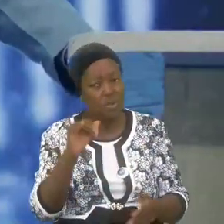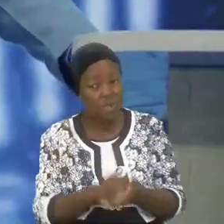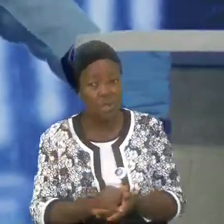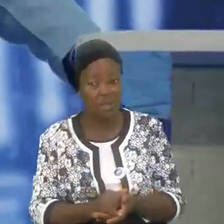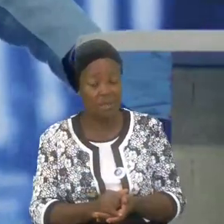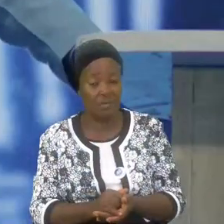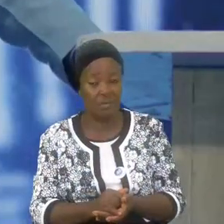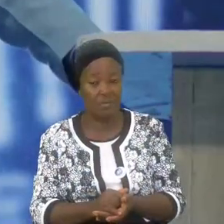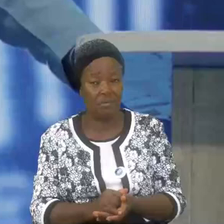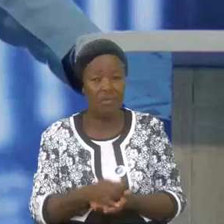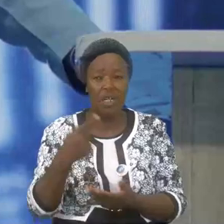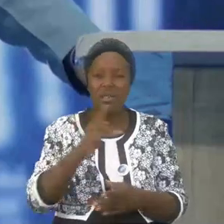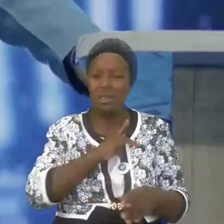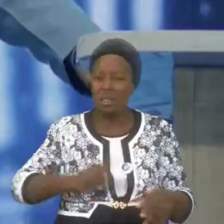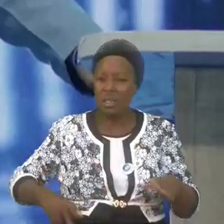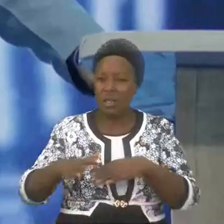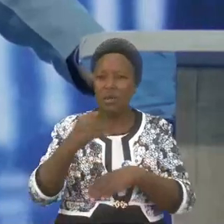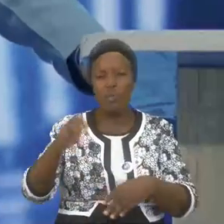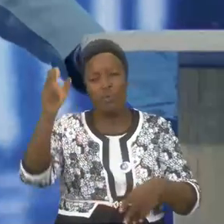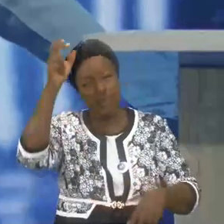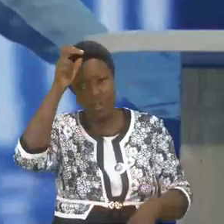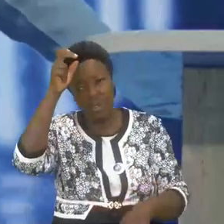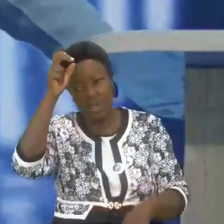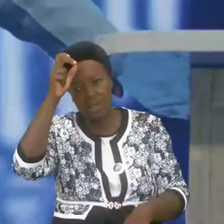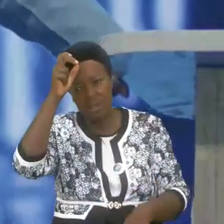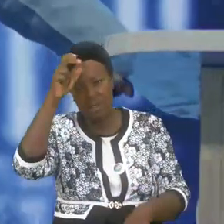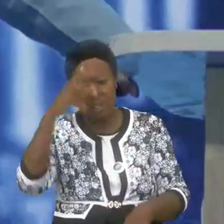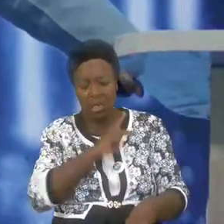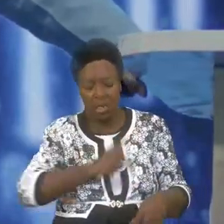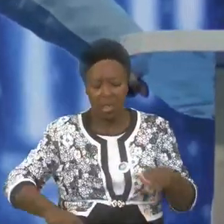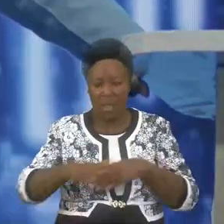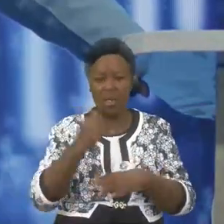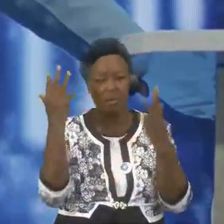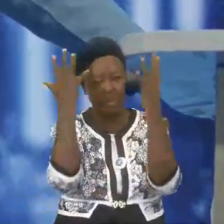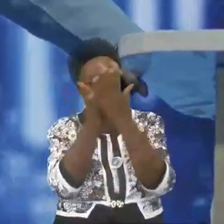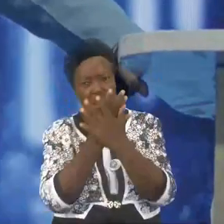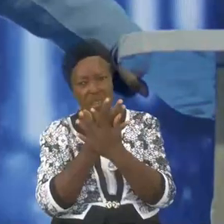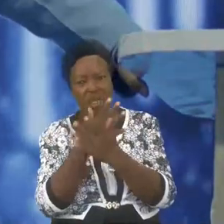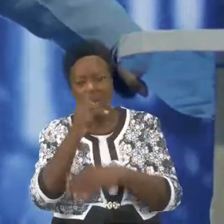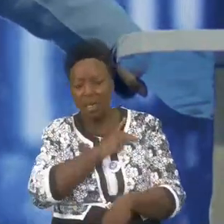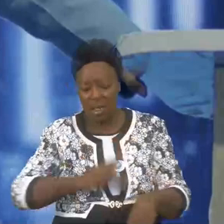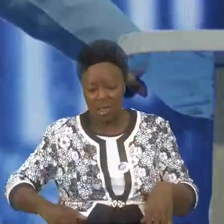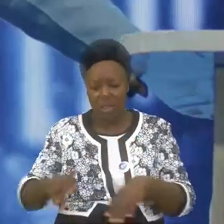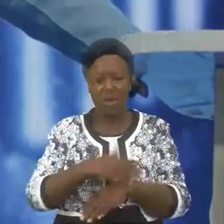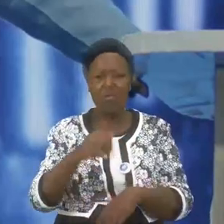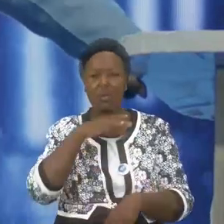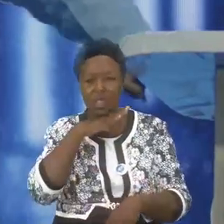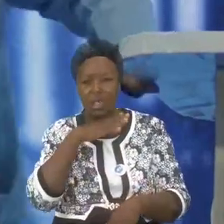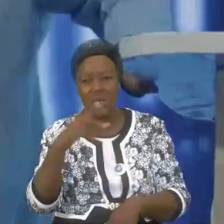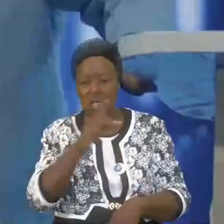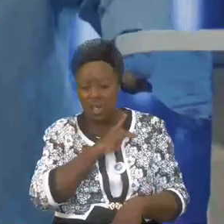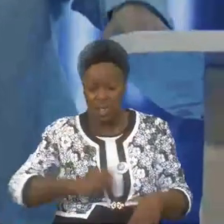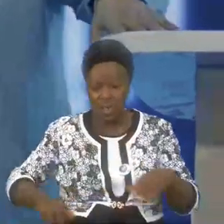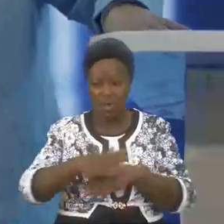que le règne des ténèbres, le règne de la souillure, le royaume de